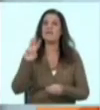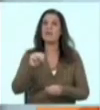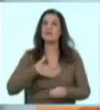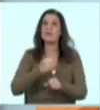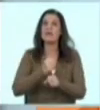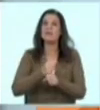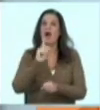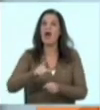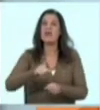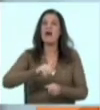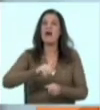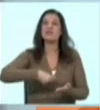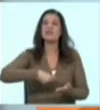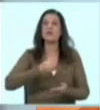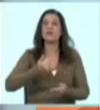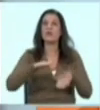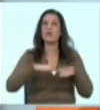הממשלה